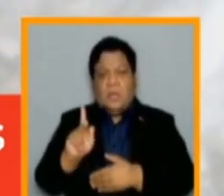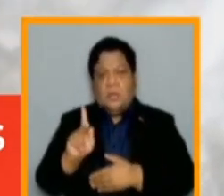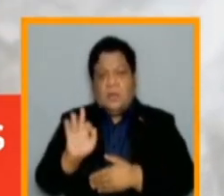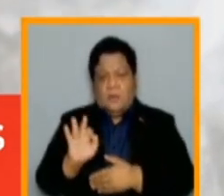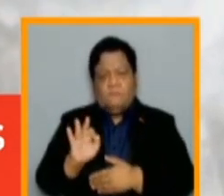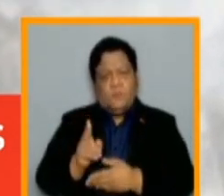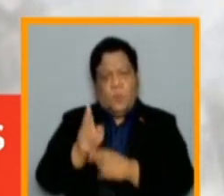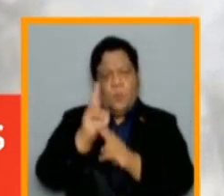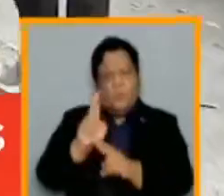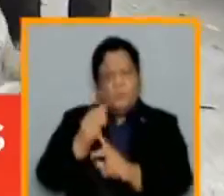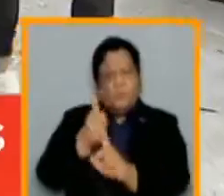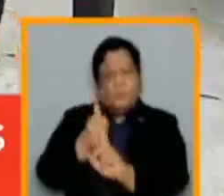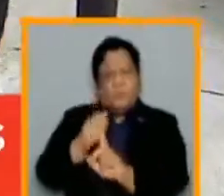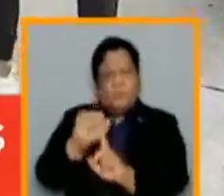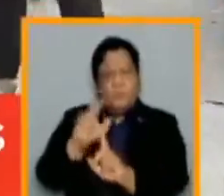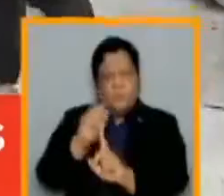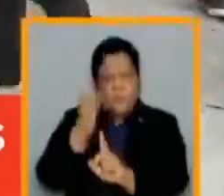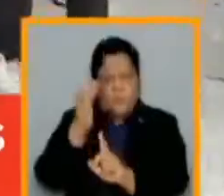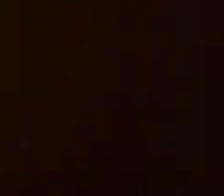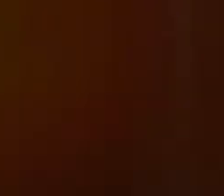malasakit sa mga hayop.